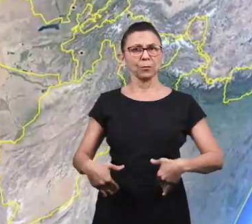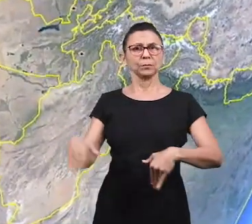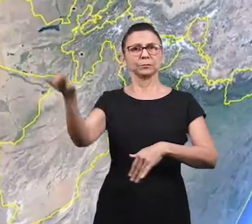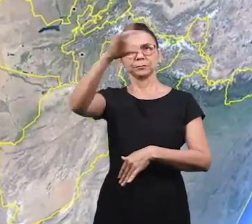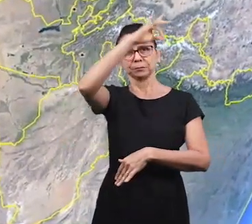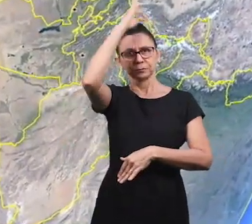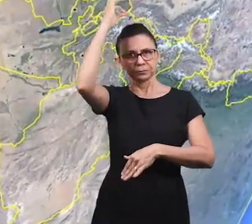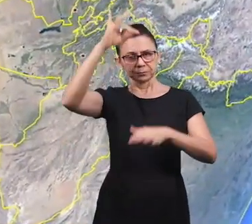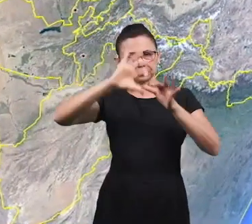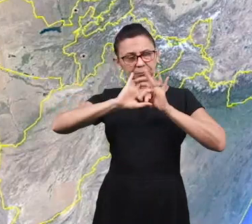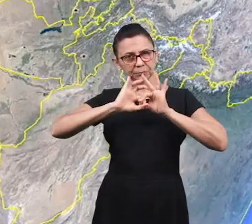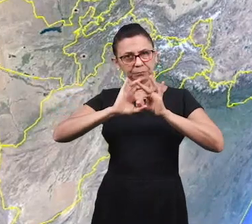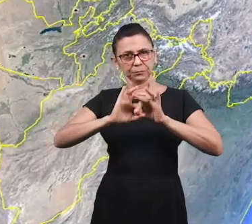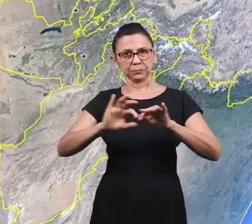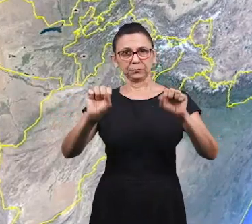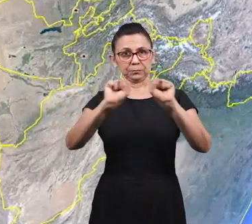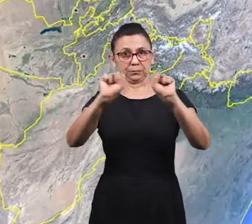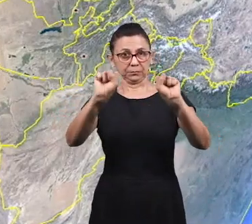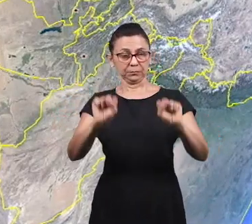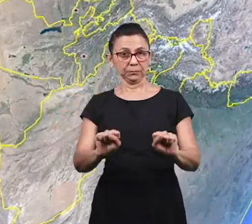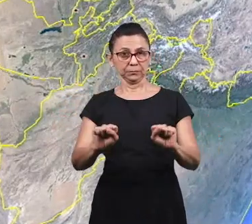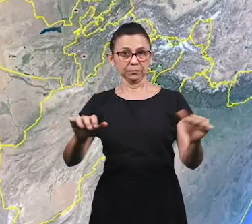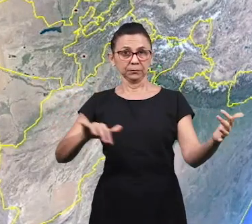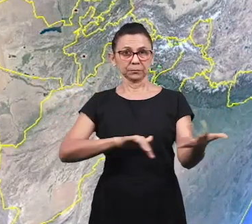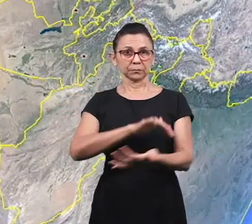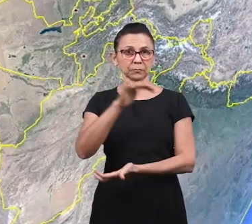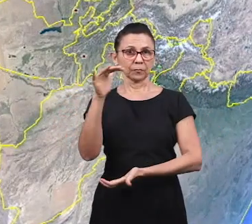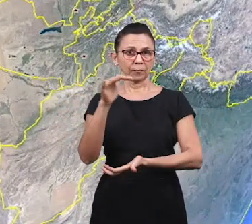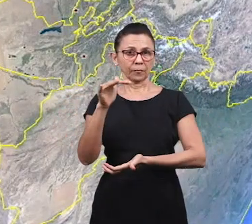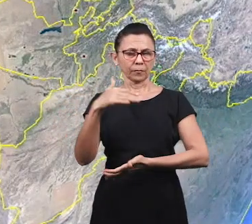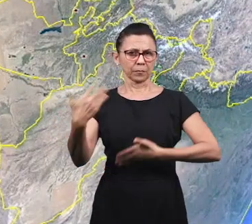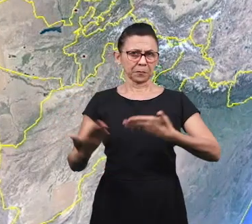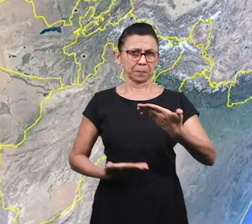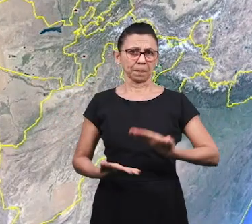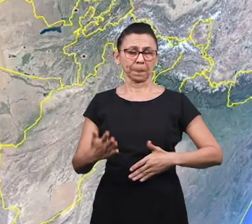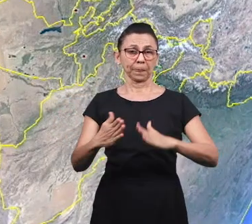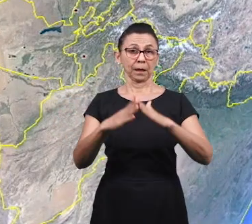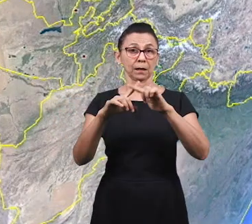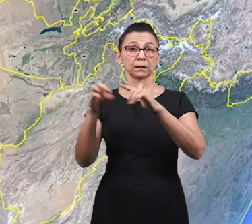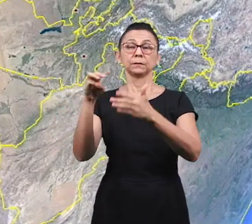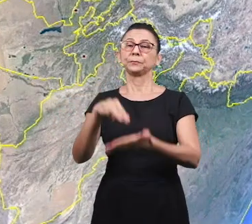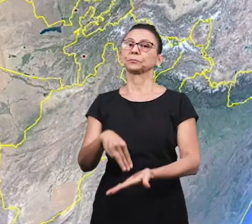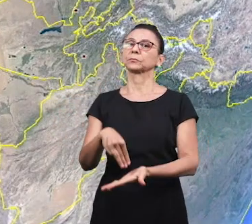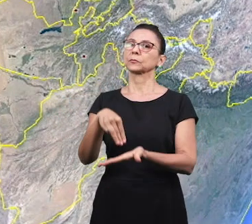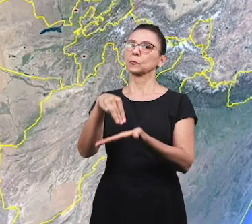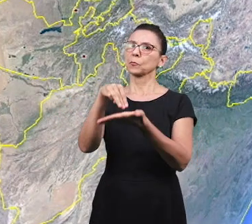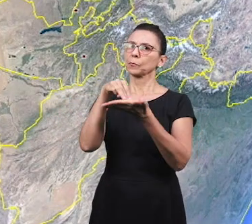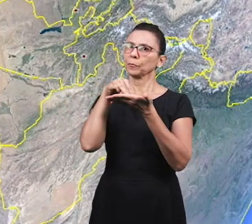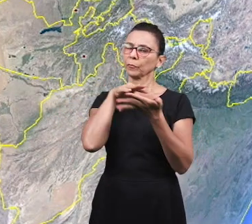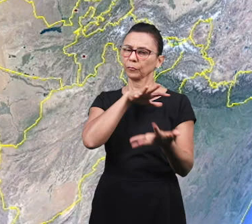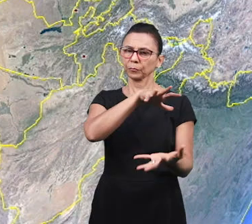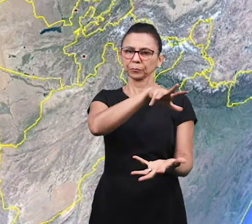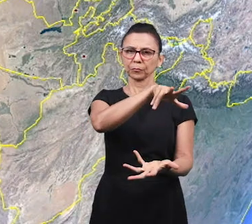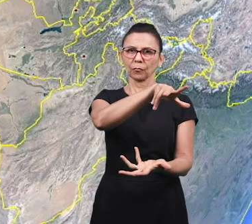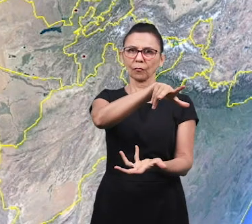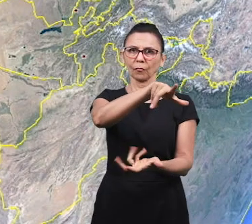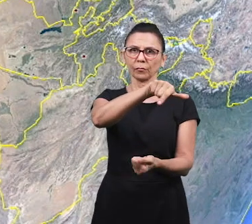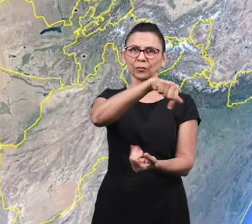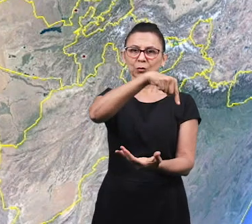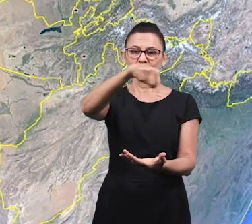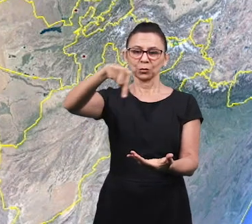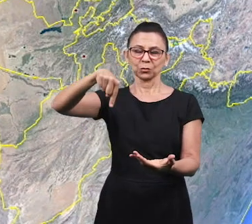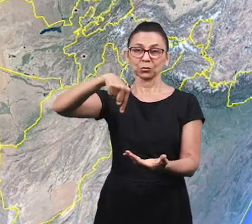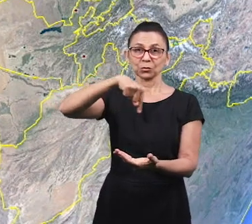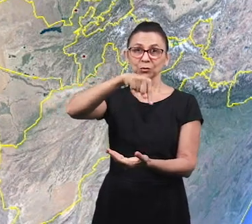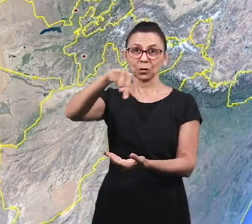même esprit. À travers le système de transmission, les membres de l'Église chrétienne Maranatha de toute la planète